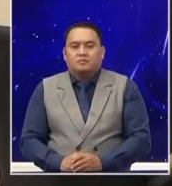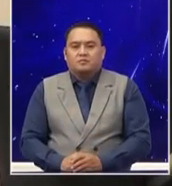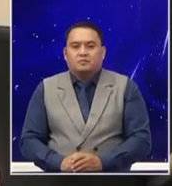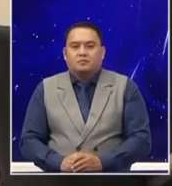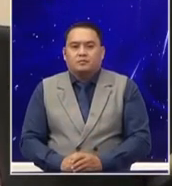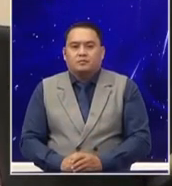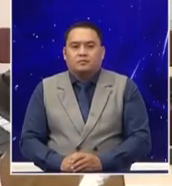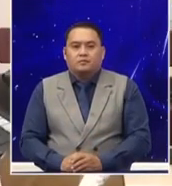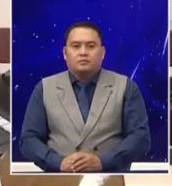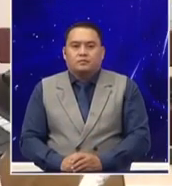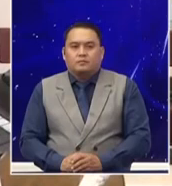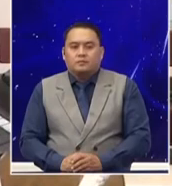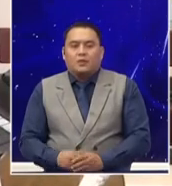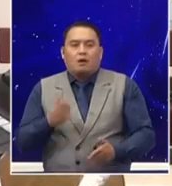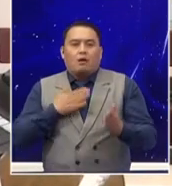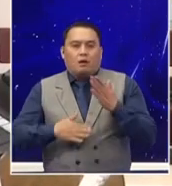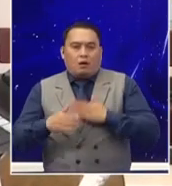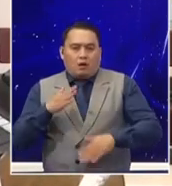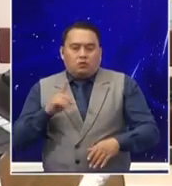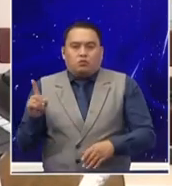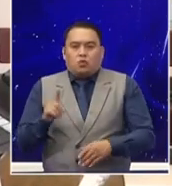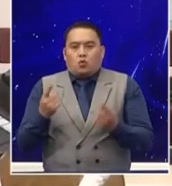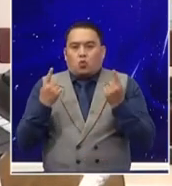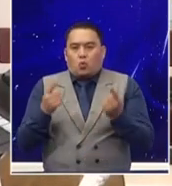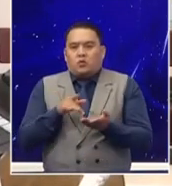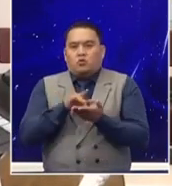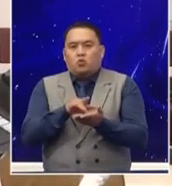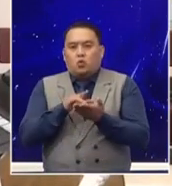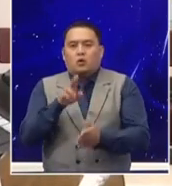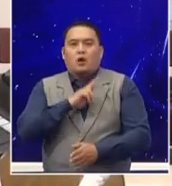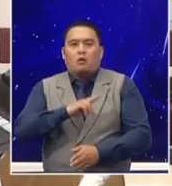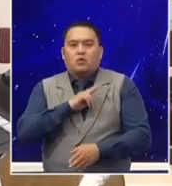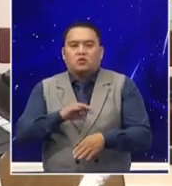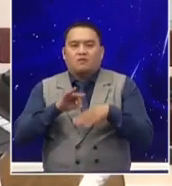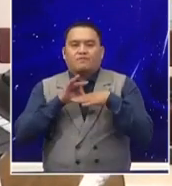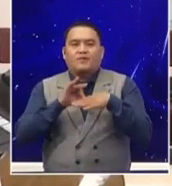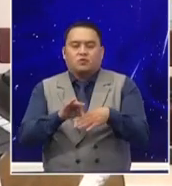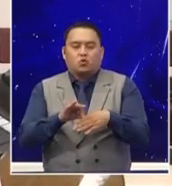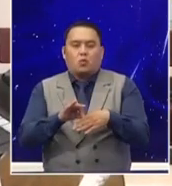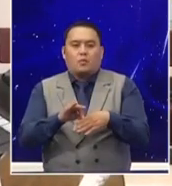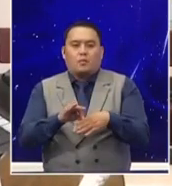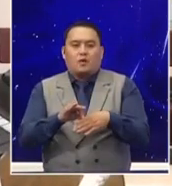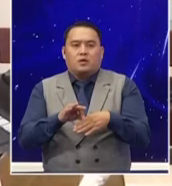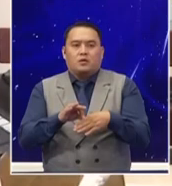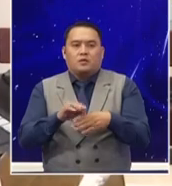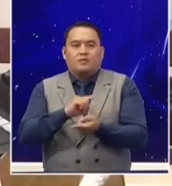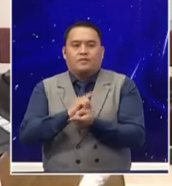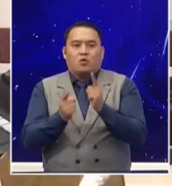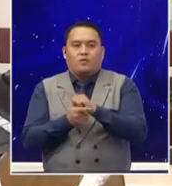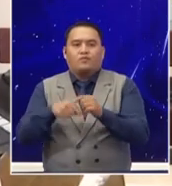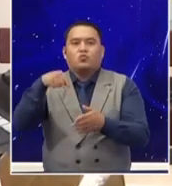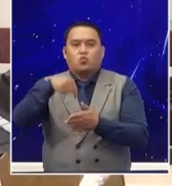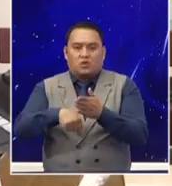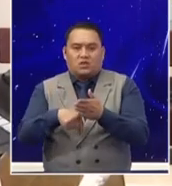коррективы. Радует то, что крупные туроператоры, которые работали на выездной туризм, они переключились на внутренний